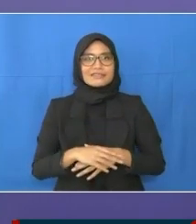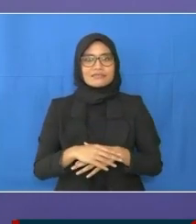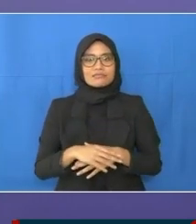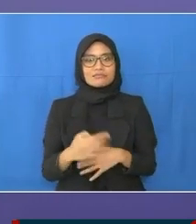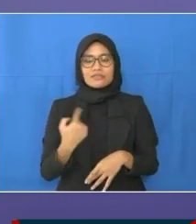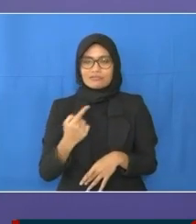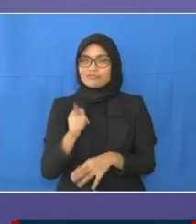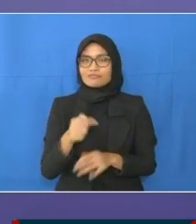sedang diuji